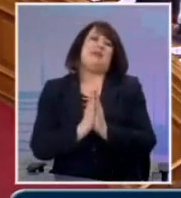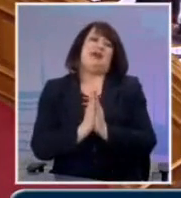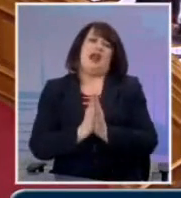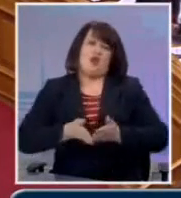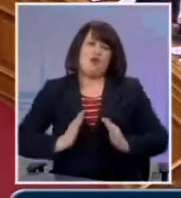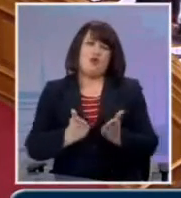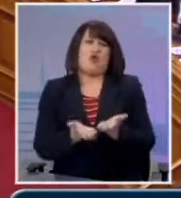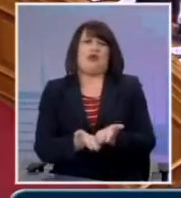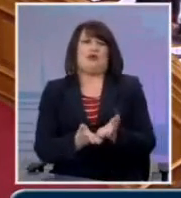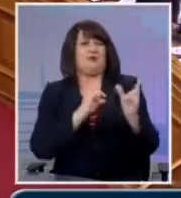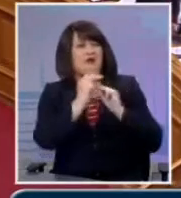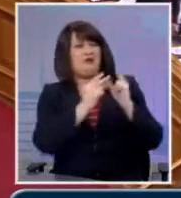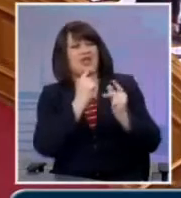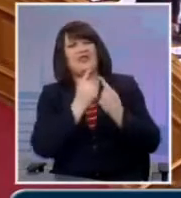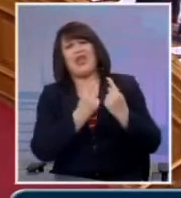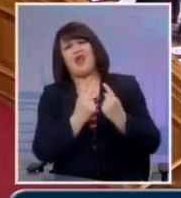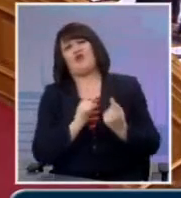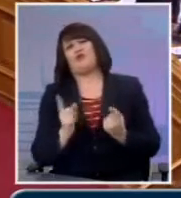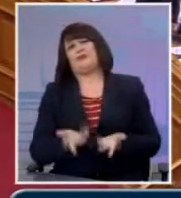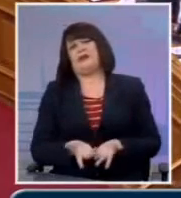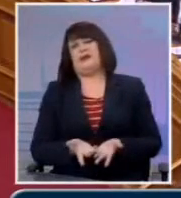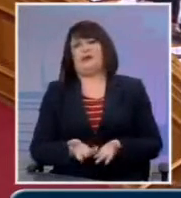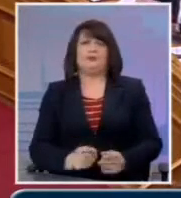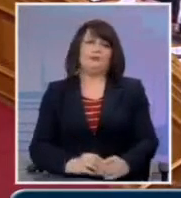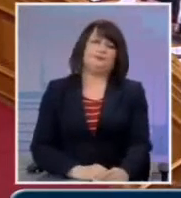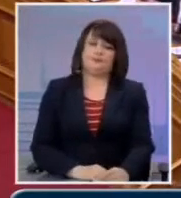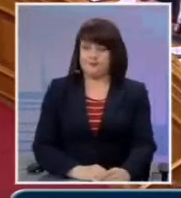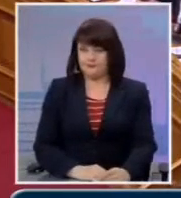προχωρήστε την αγόρευσή σας. Λοιπόν,